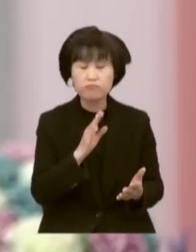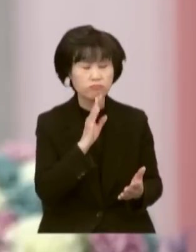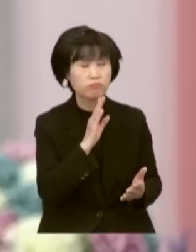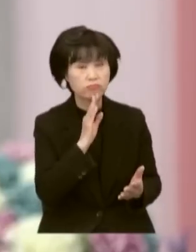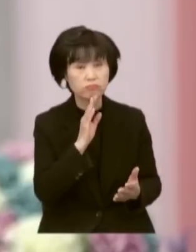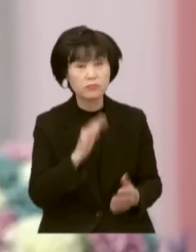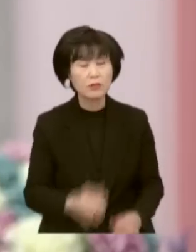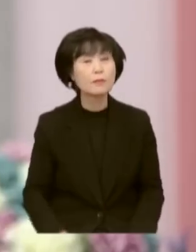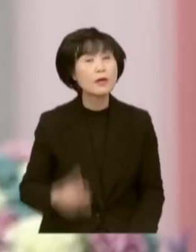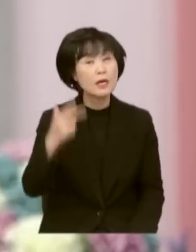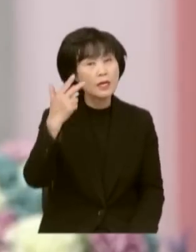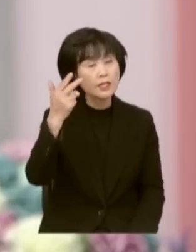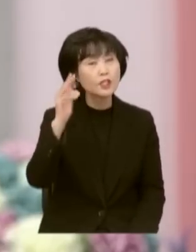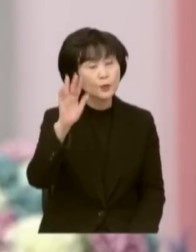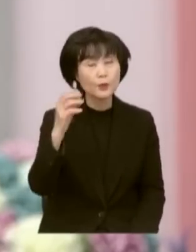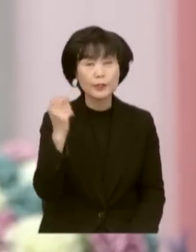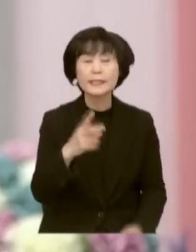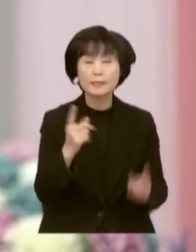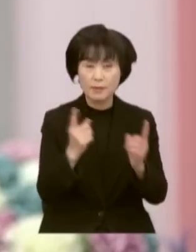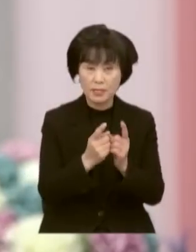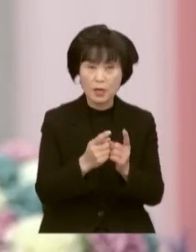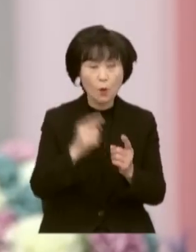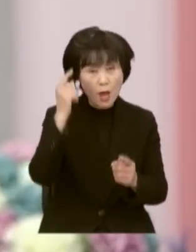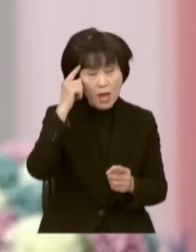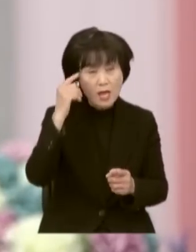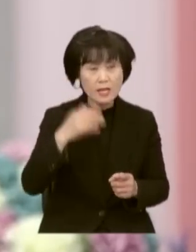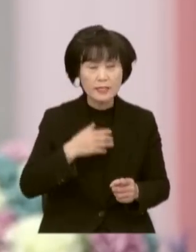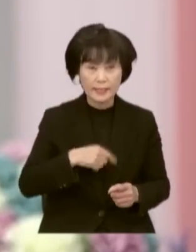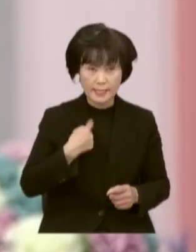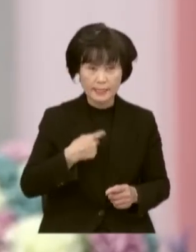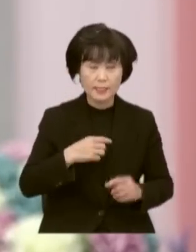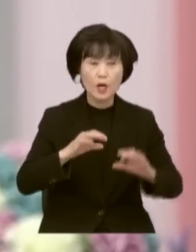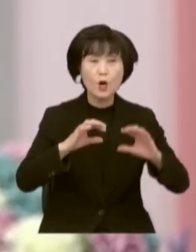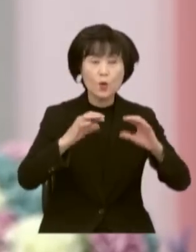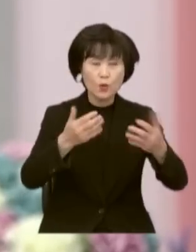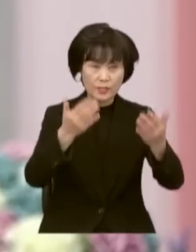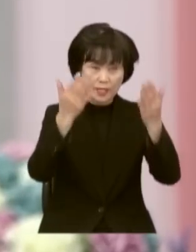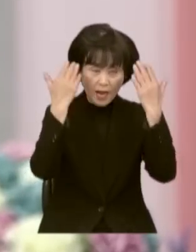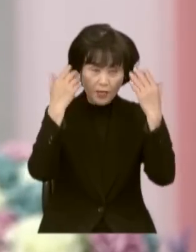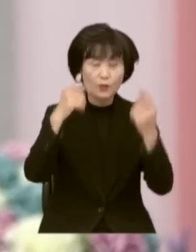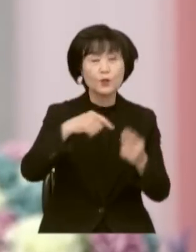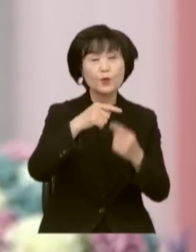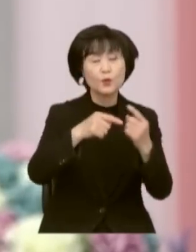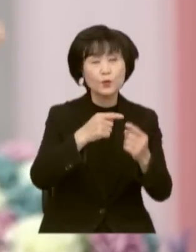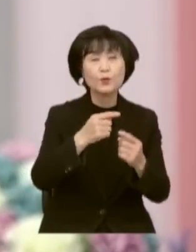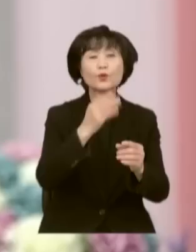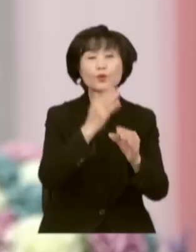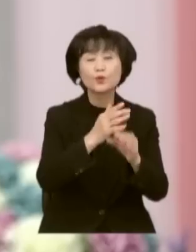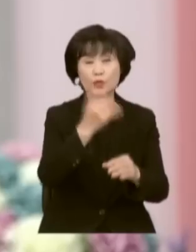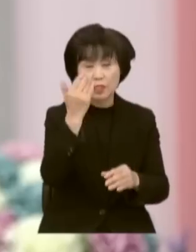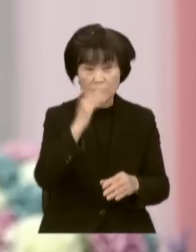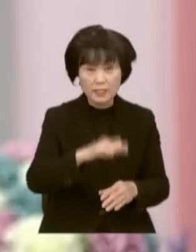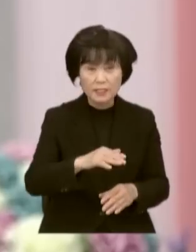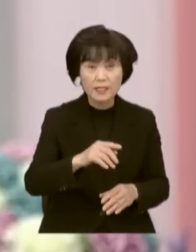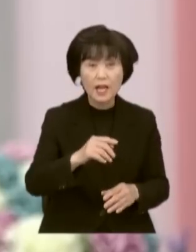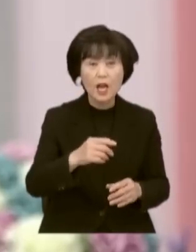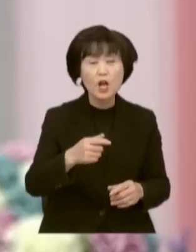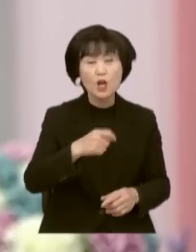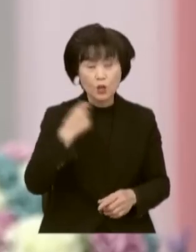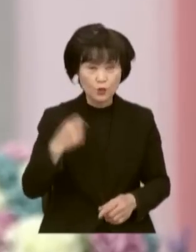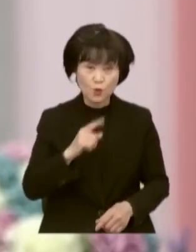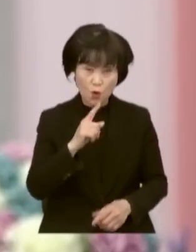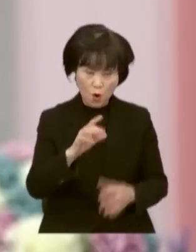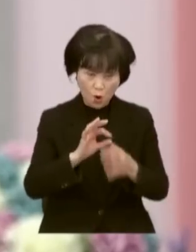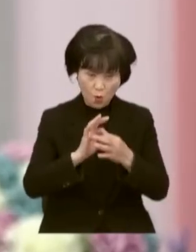일주일 뒤에 한번 다시 만나보자고 왜냐하면 자기가 국제학교를 하고 있는데 마침 이 중국어